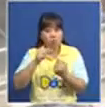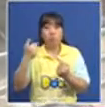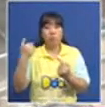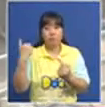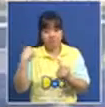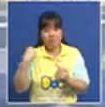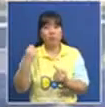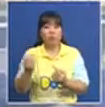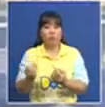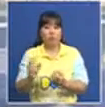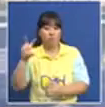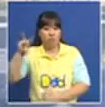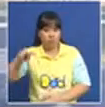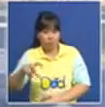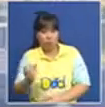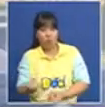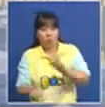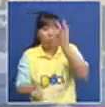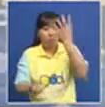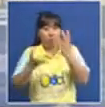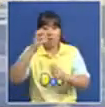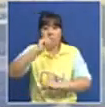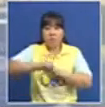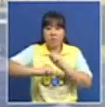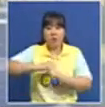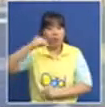ากฏการณ์บั้งไฟพญานาคในทุกๆปีเนี่ย